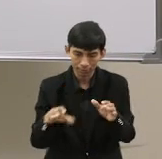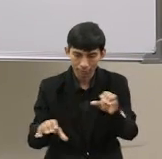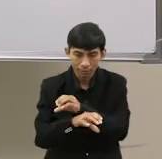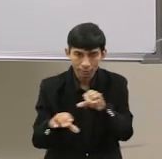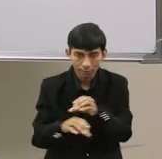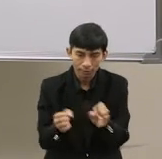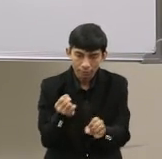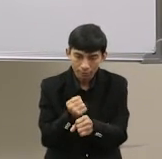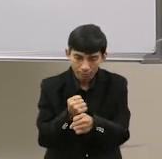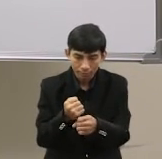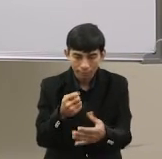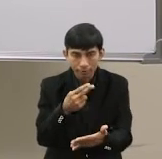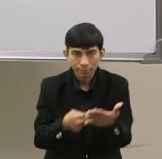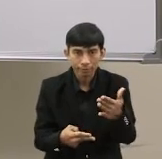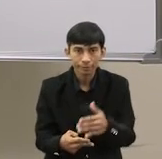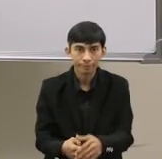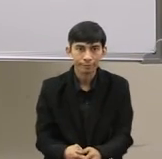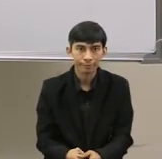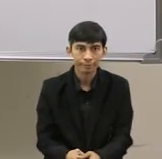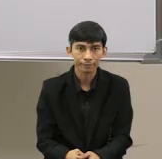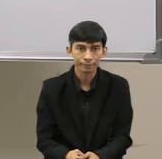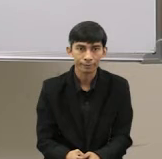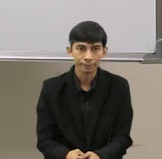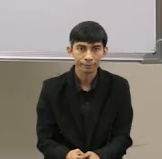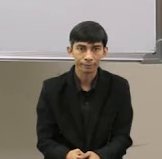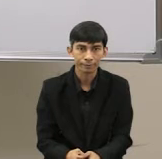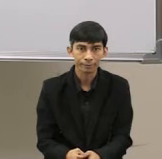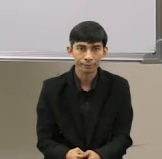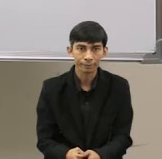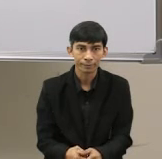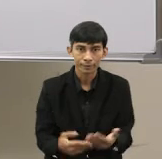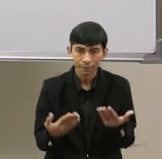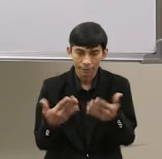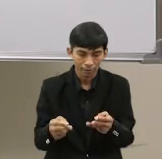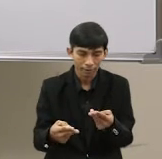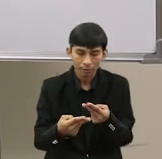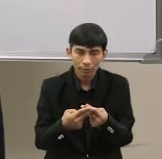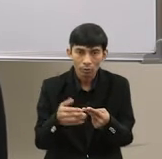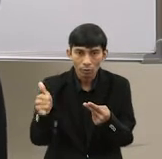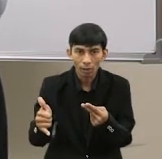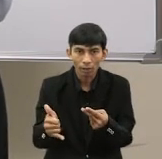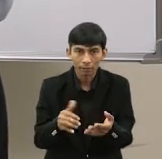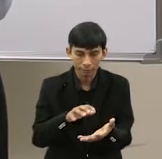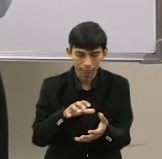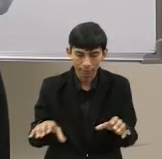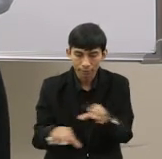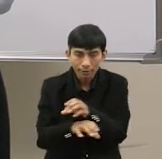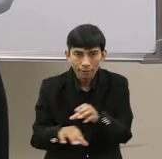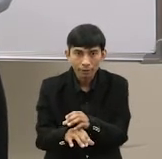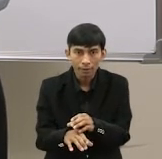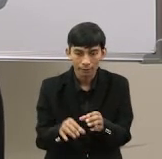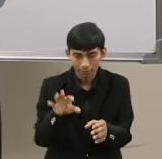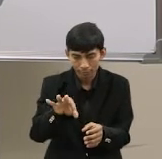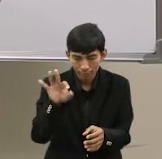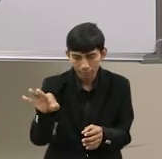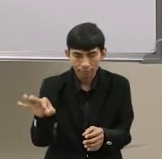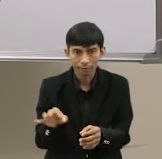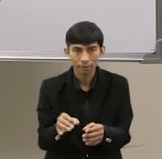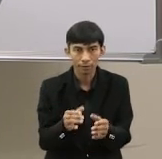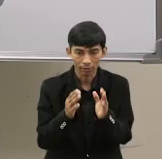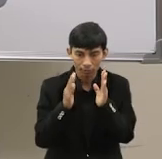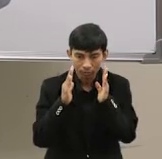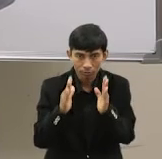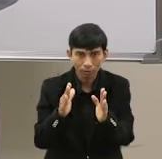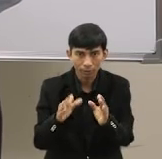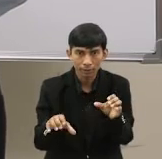cảm phiệp có thử ấy hay tu on hay năng sự cảm phiệp ní cứ con trời chưa rơ ở sọp tới tam sthan